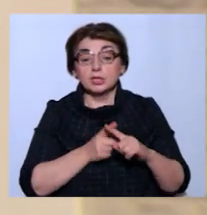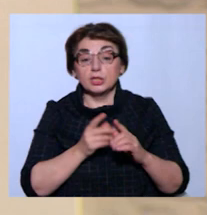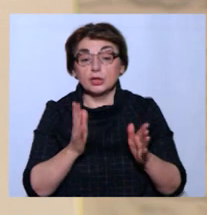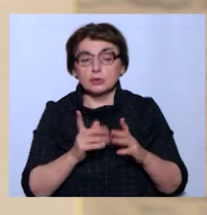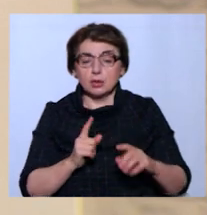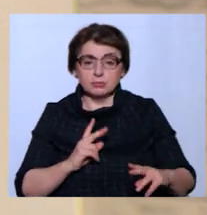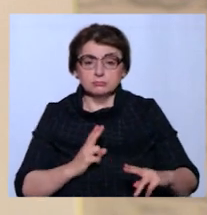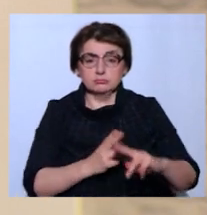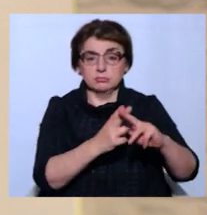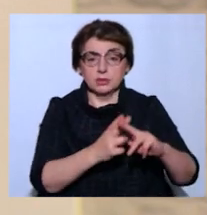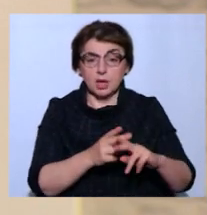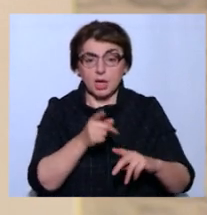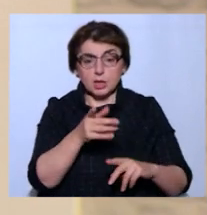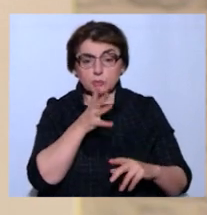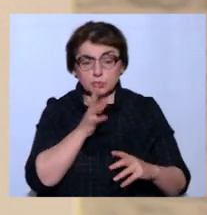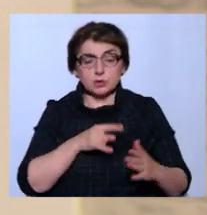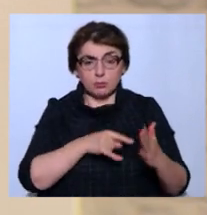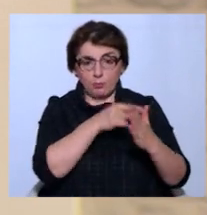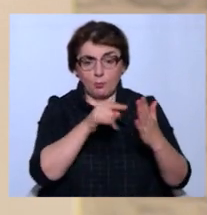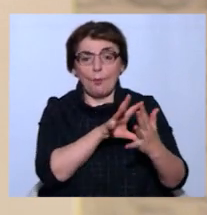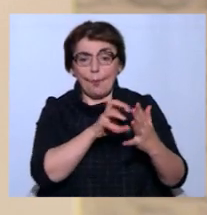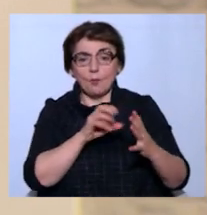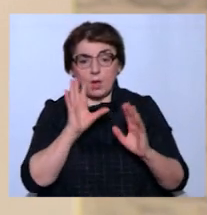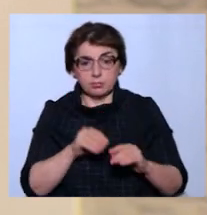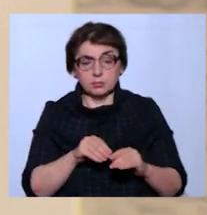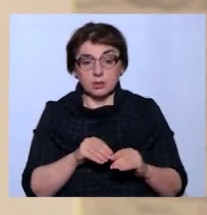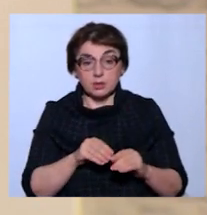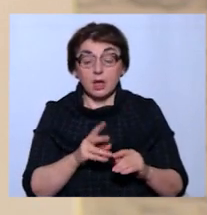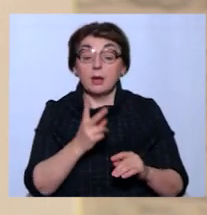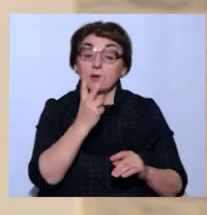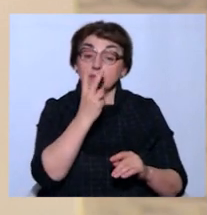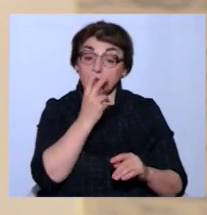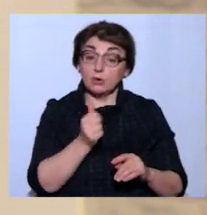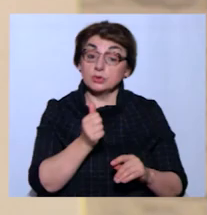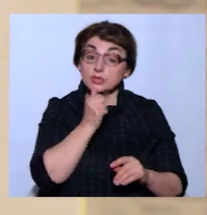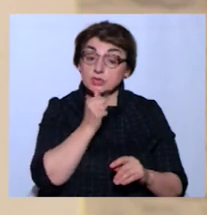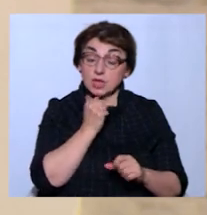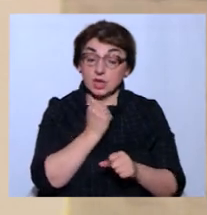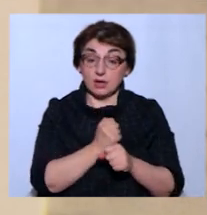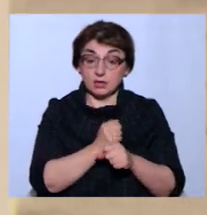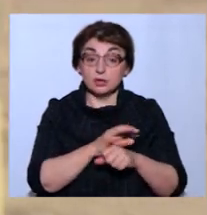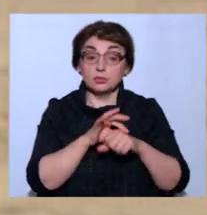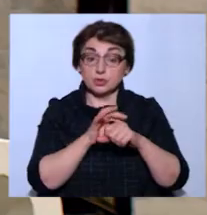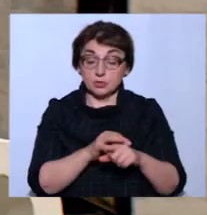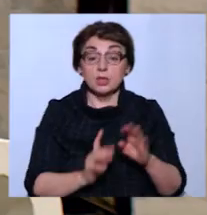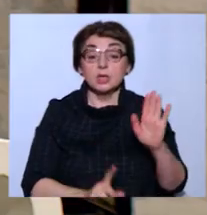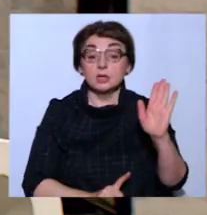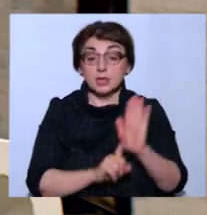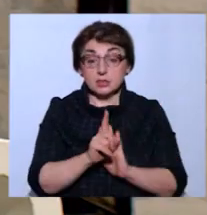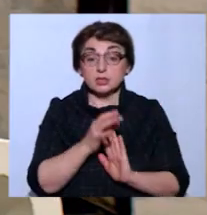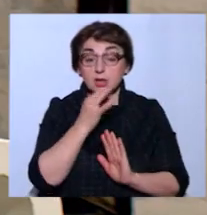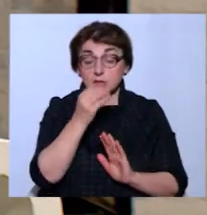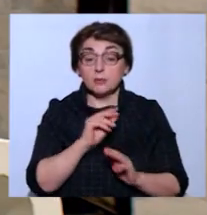იქნება, მაშინაც მიიზიდავს მაგნიტი რკინას. აი ამის დასადგენად ჩავატაროთ ცდა. მე თქვენ გაკვეთილის დასაწყისში გითხარით,